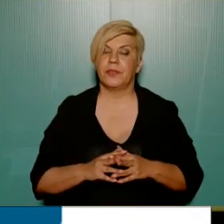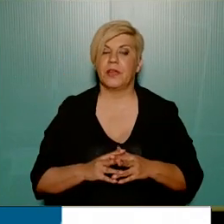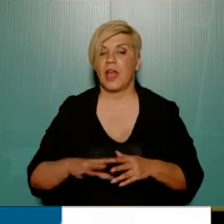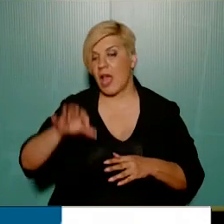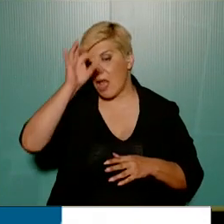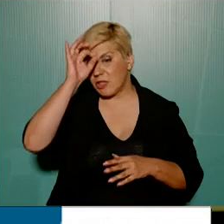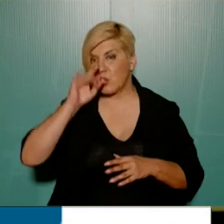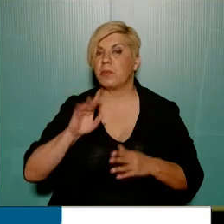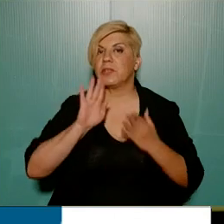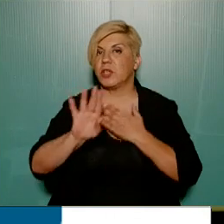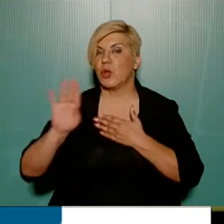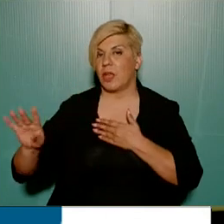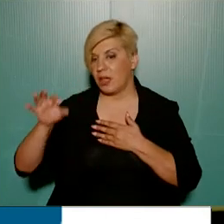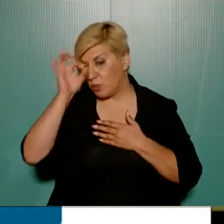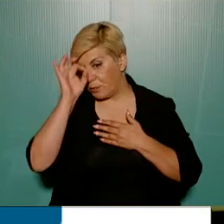Αστυνόμευση σε κάθε γειτονιά.